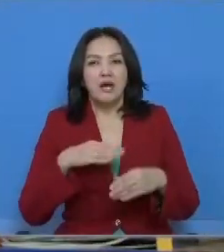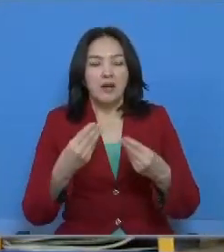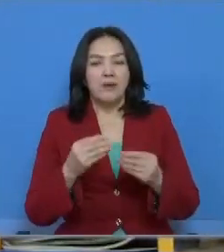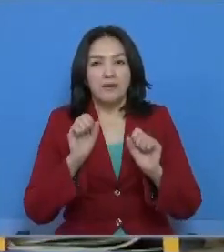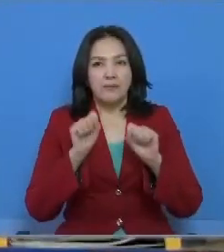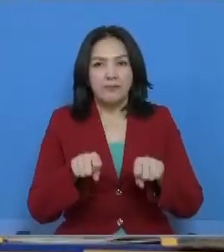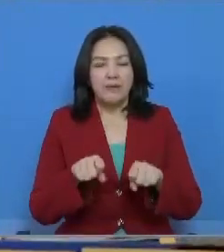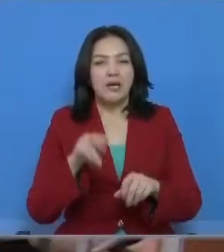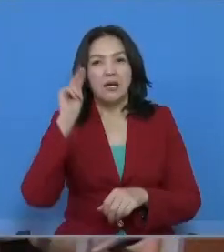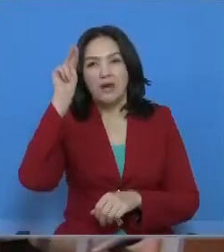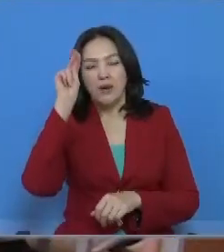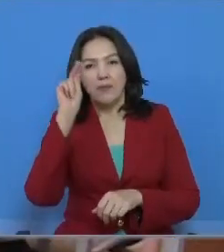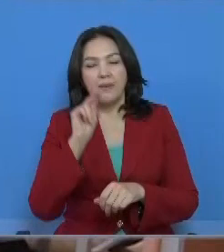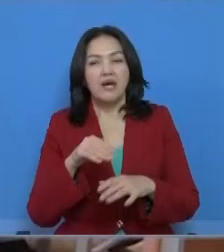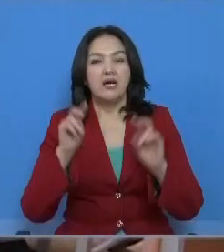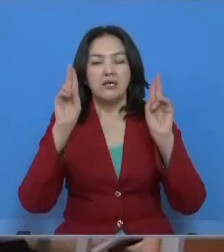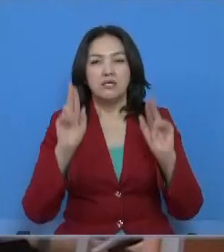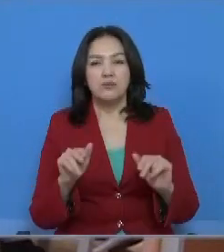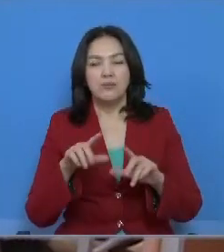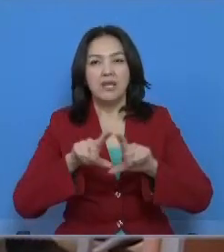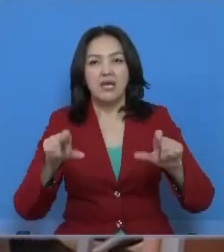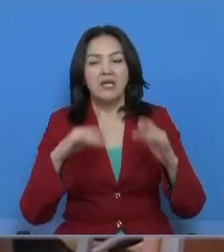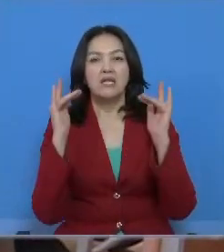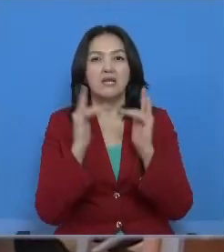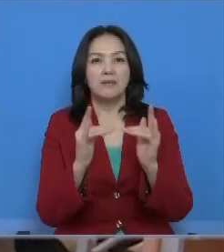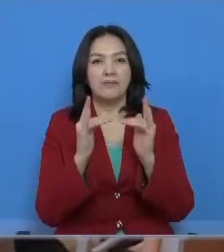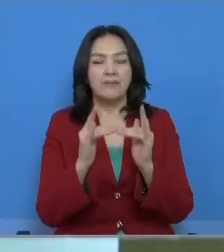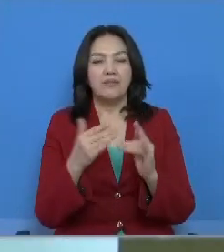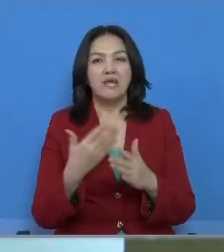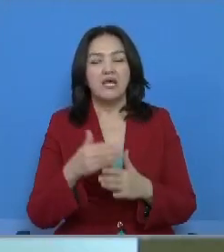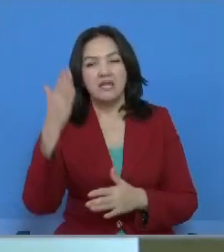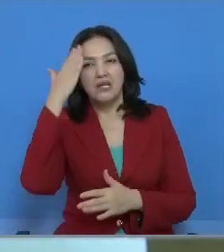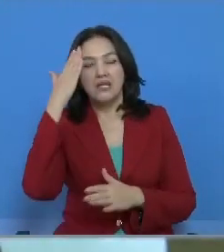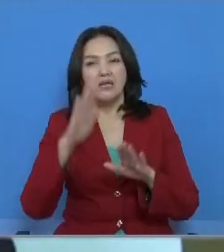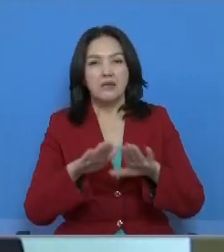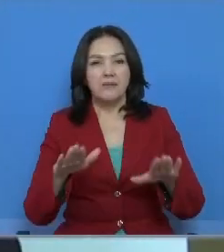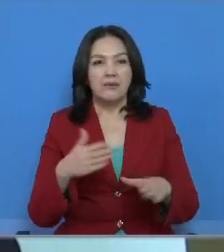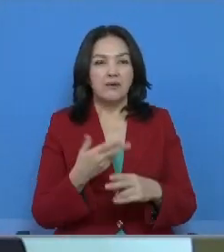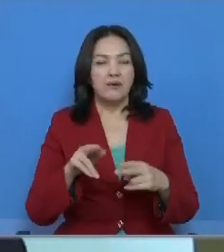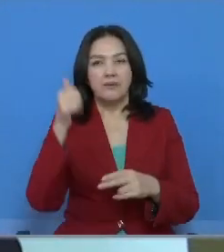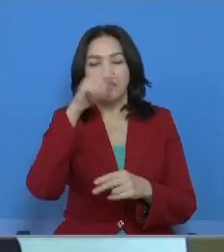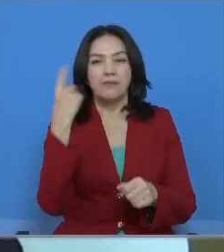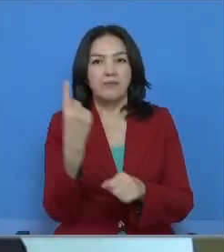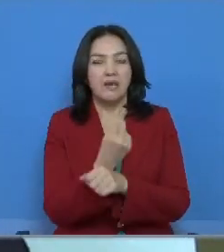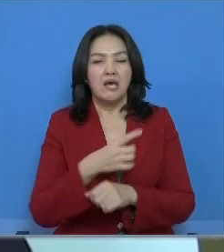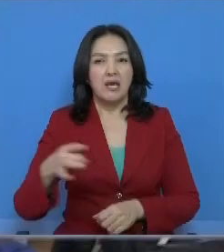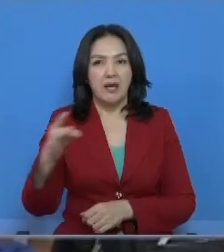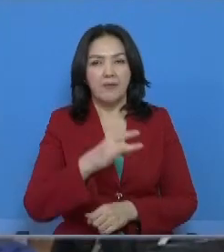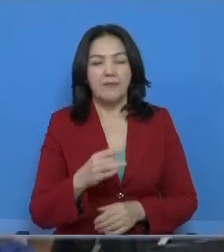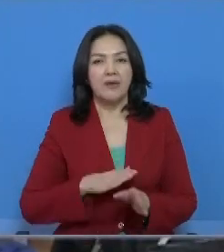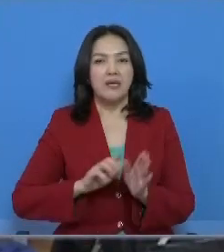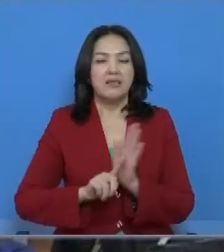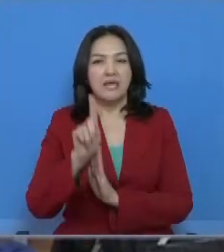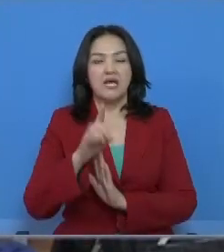получили возможность обучиться в специализированных школах-интернатах для одаренных детей. В этом году впервые в республике